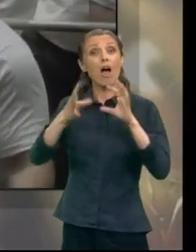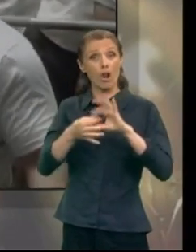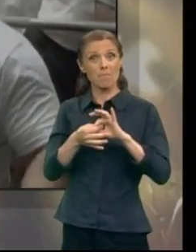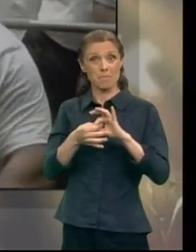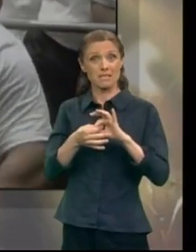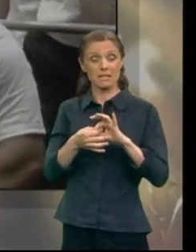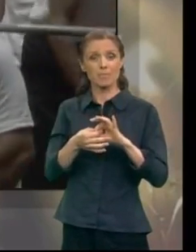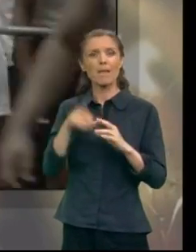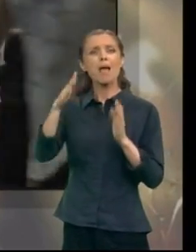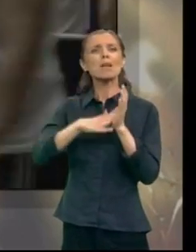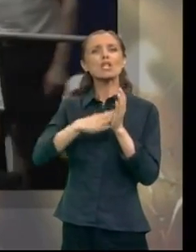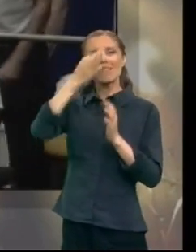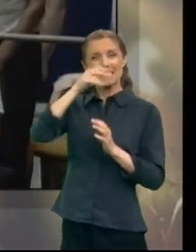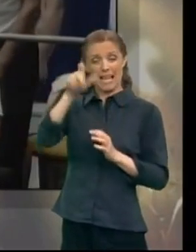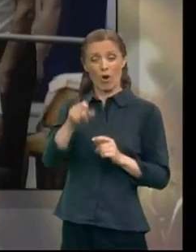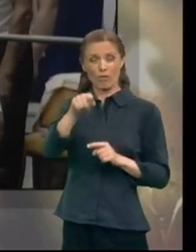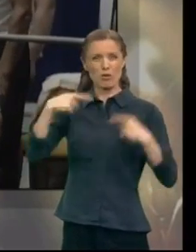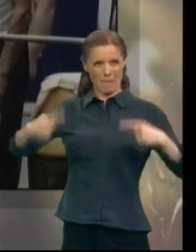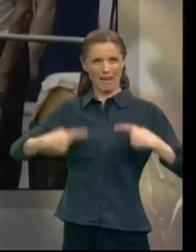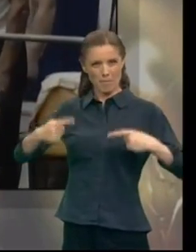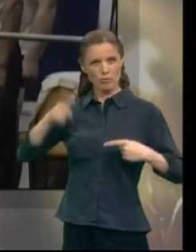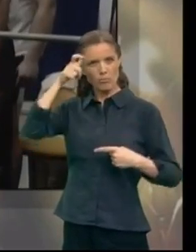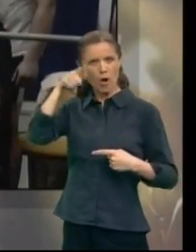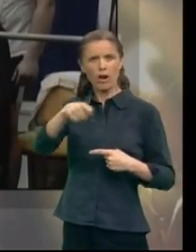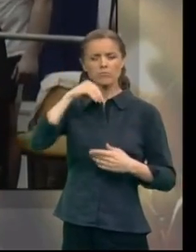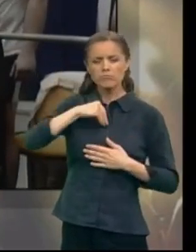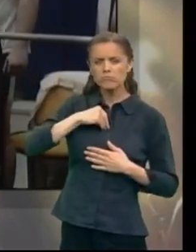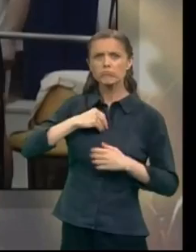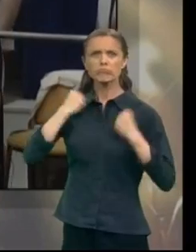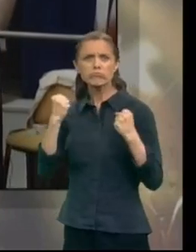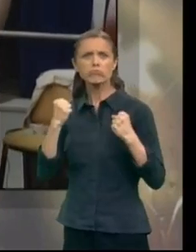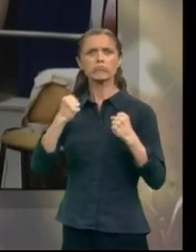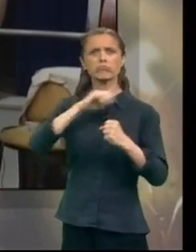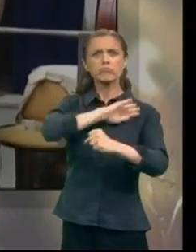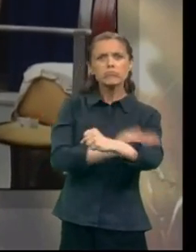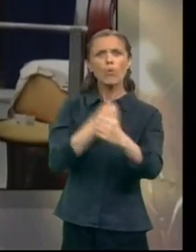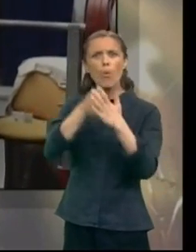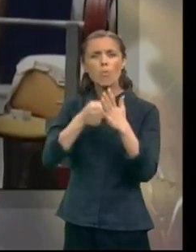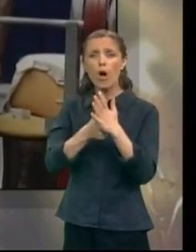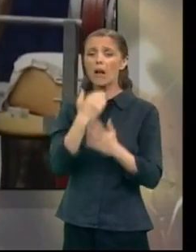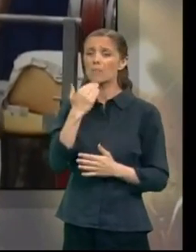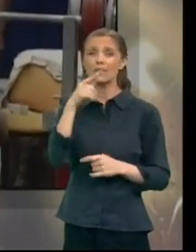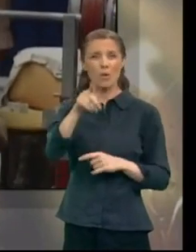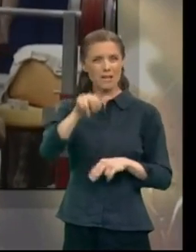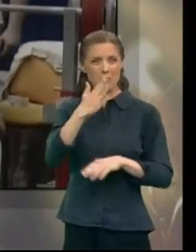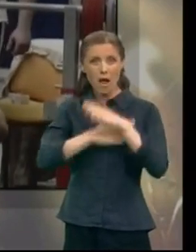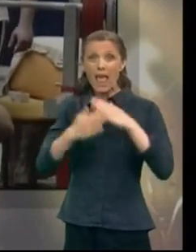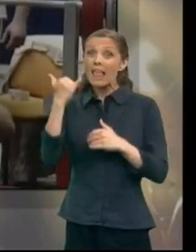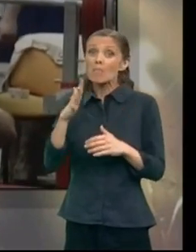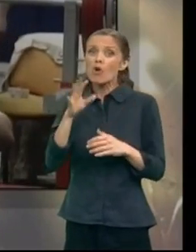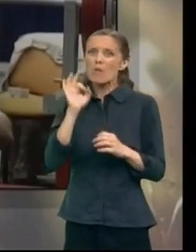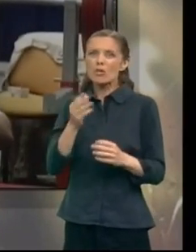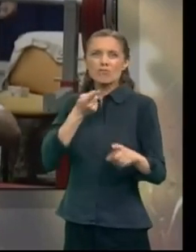Milorad Cenković, paraplegičar iz Beograda, energičan i uporan čovek, bez obzira na invaliditet ili možda u inat